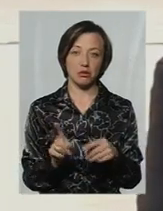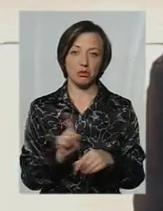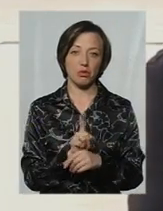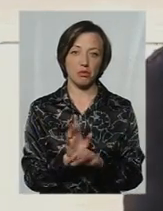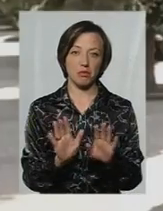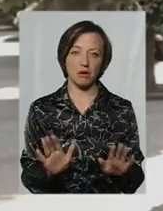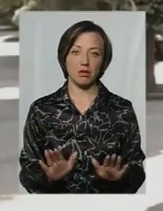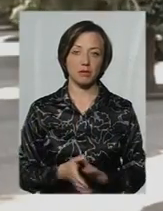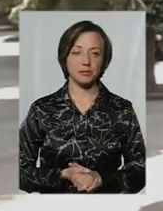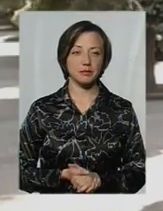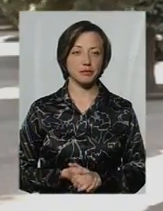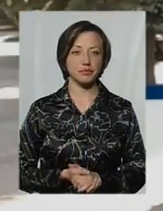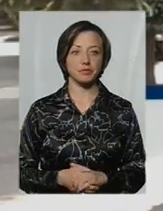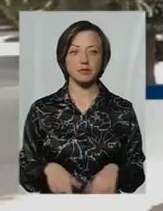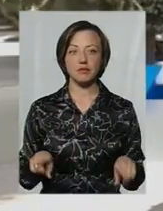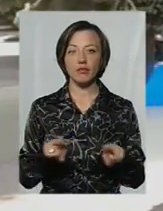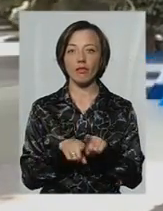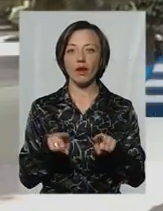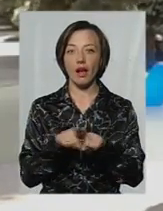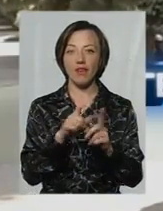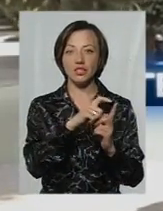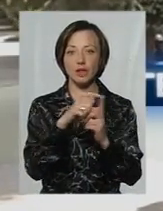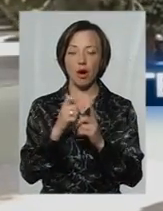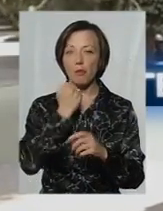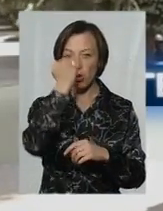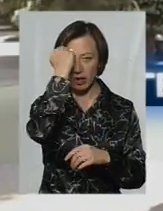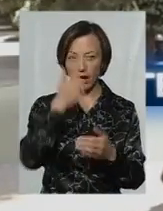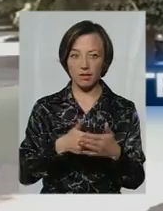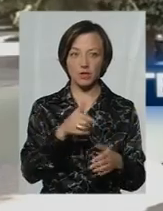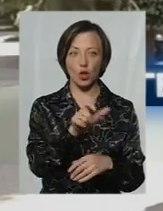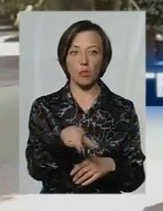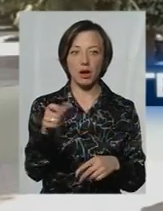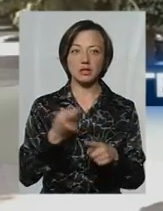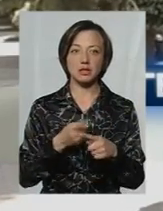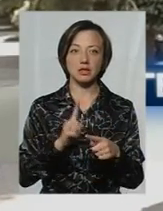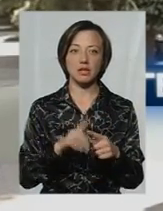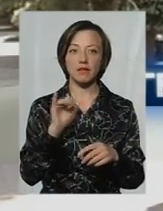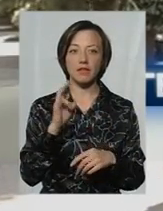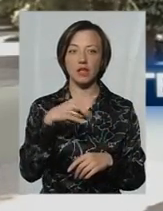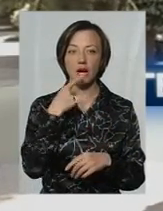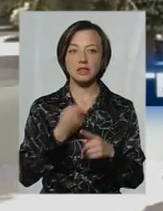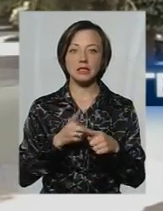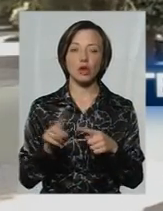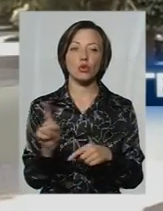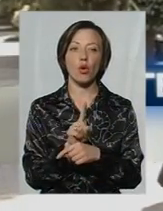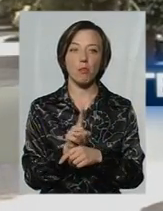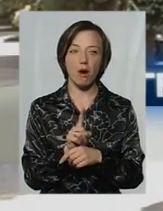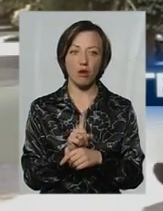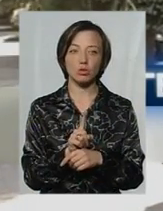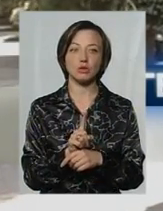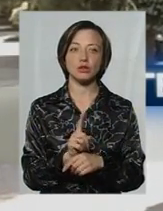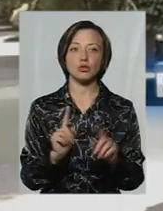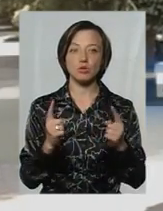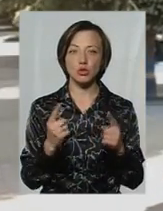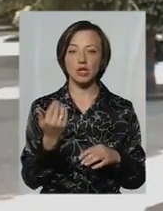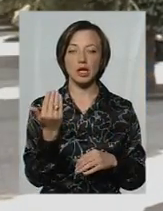цілком прийнятне. Таке вираження, як подяка від громадян, це він каже, що це нормально, тому